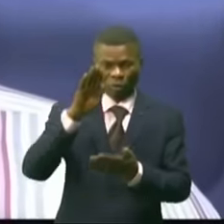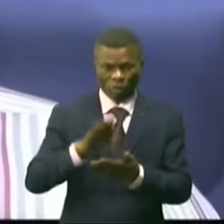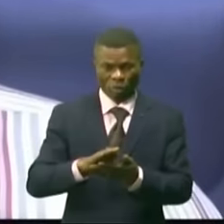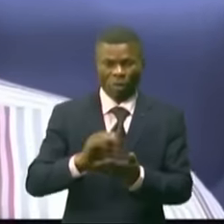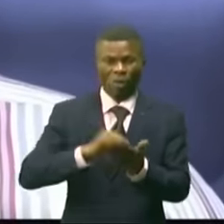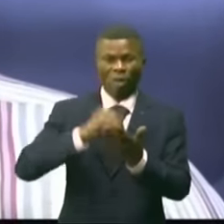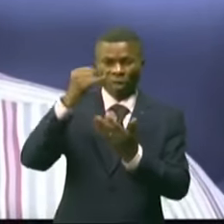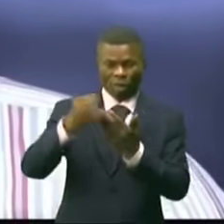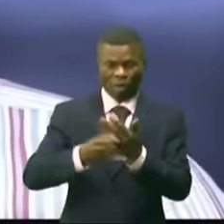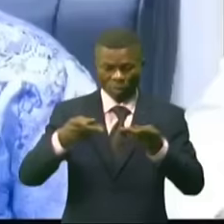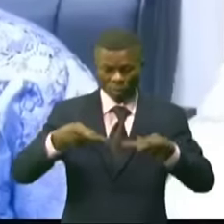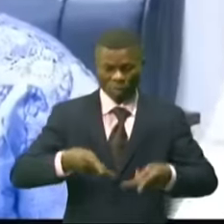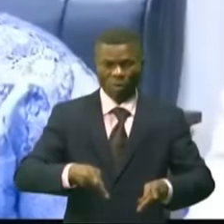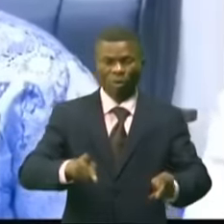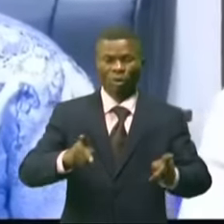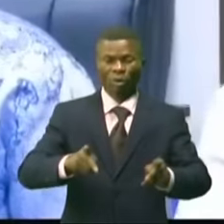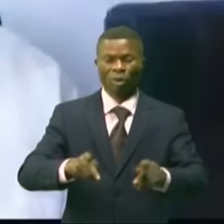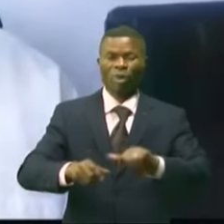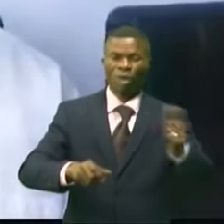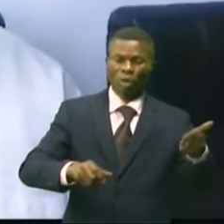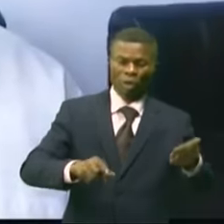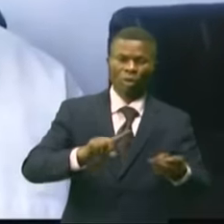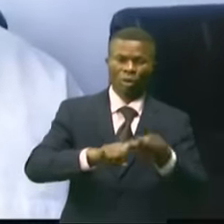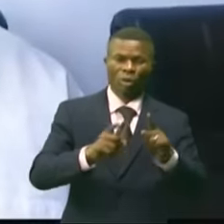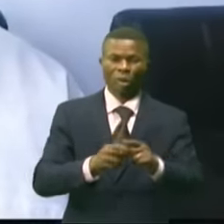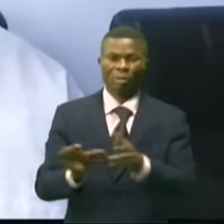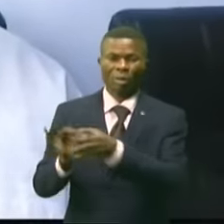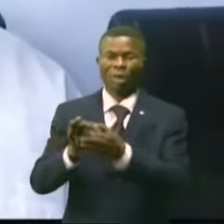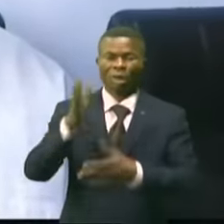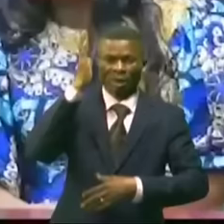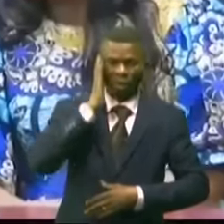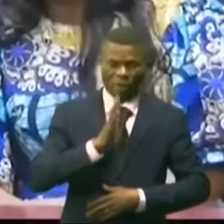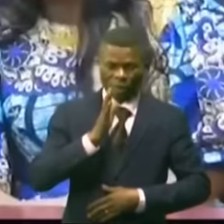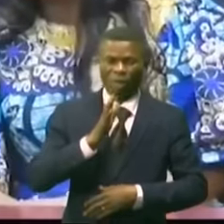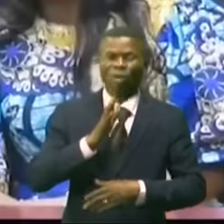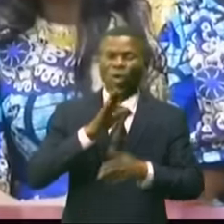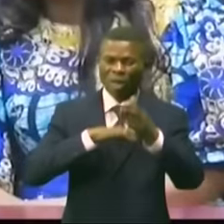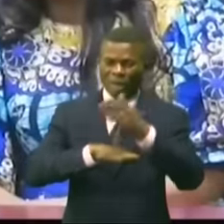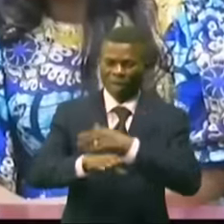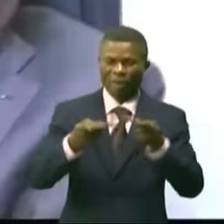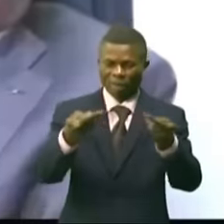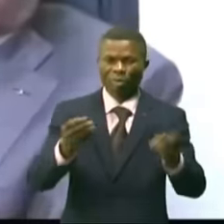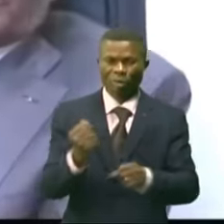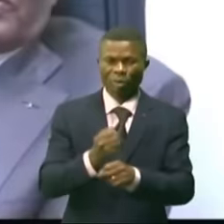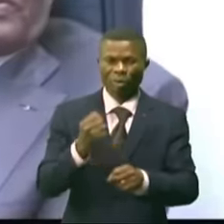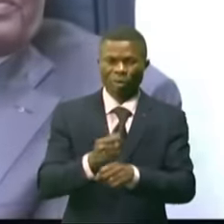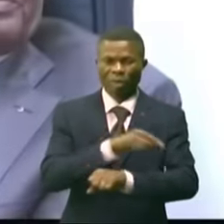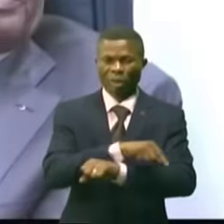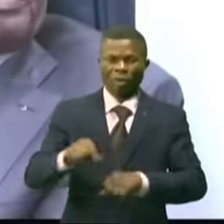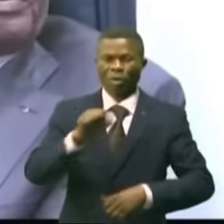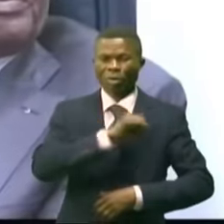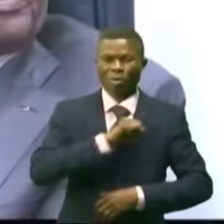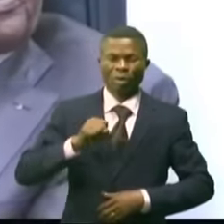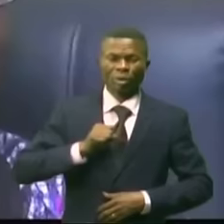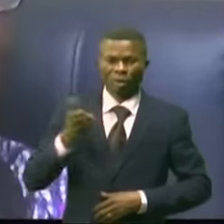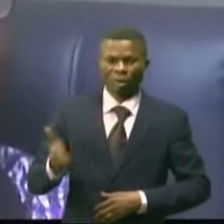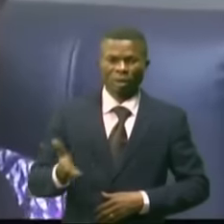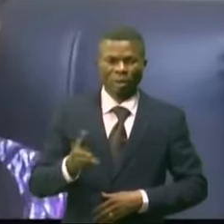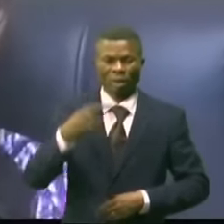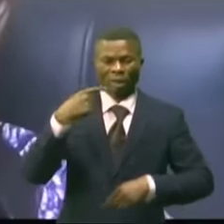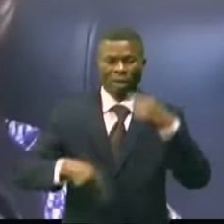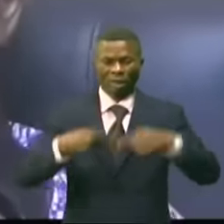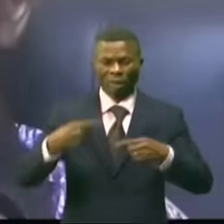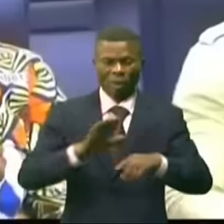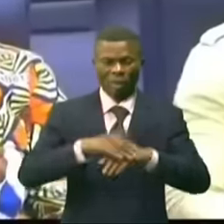ambitions pour permettre à leurs alliés de l'Union sacré d'occuper aussi certains postes au bureau du Sénat après débat et